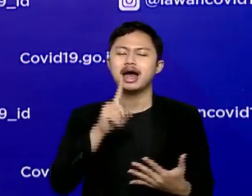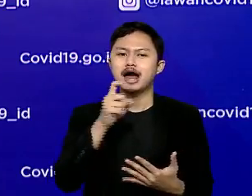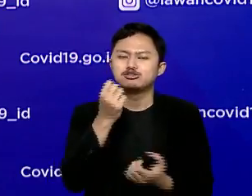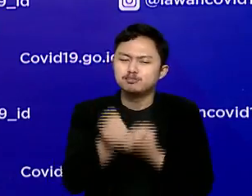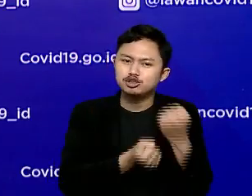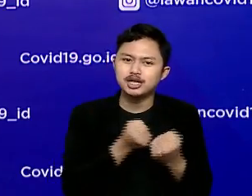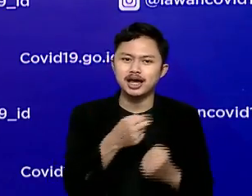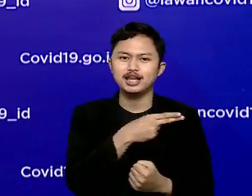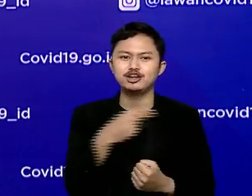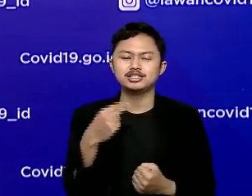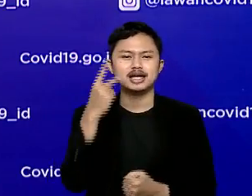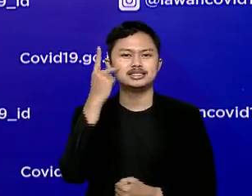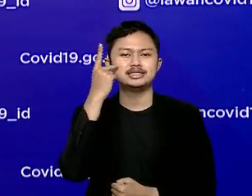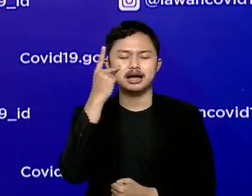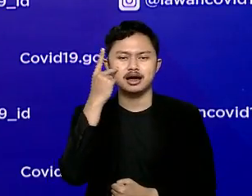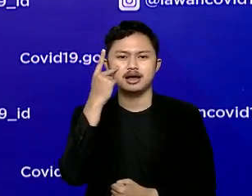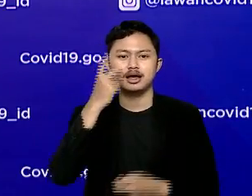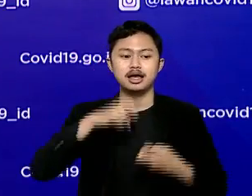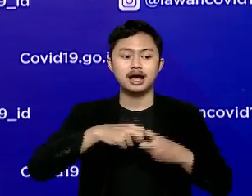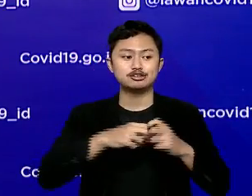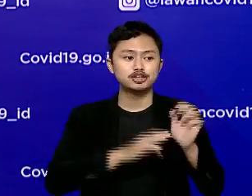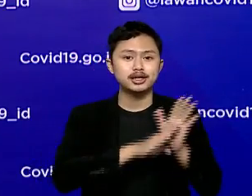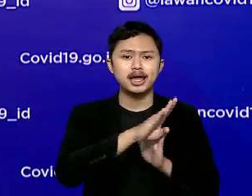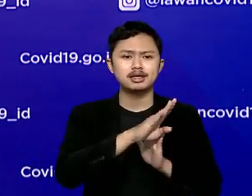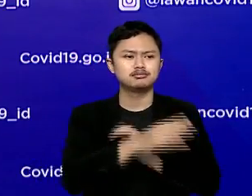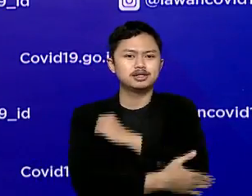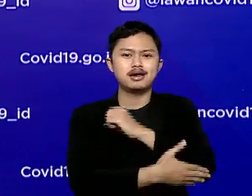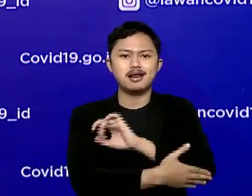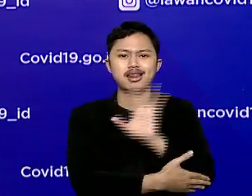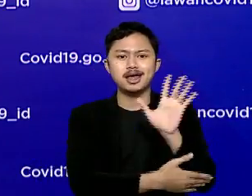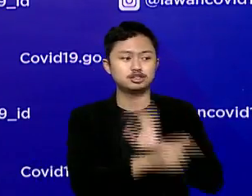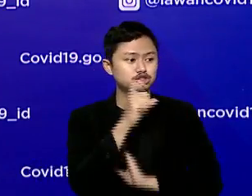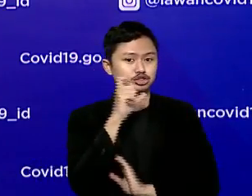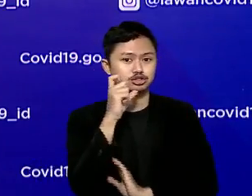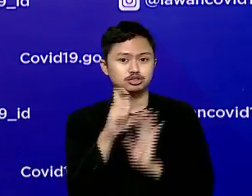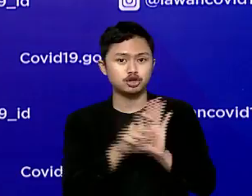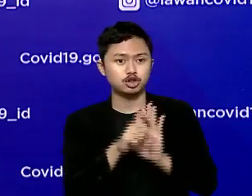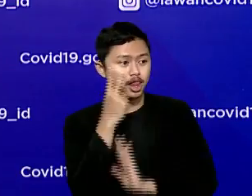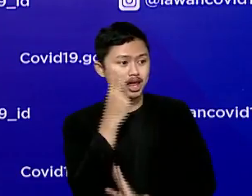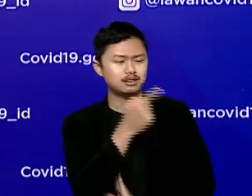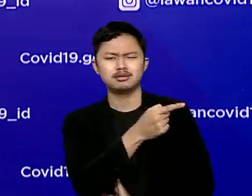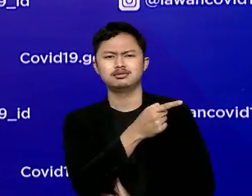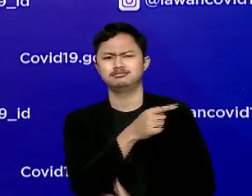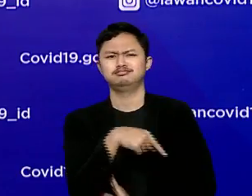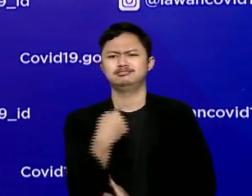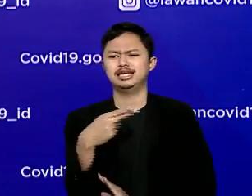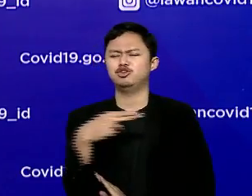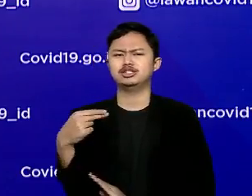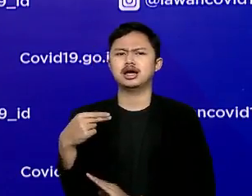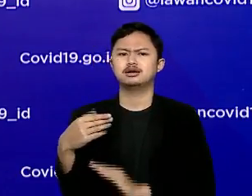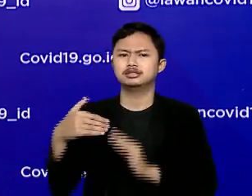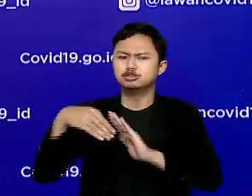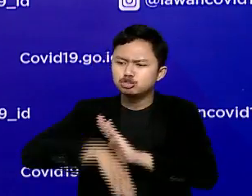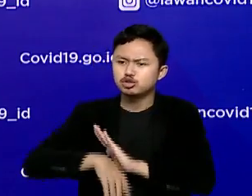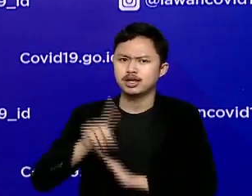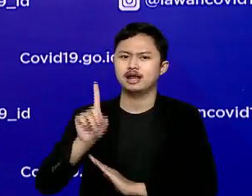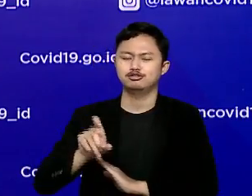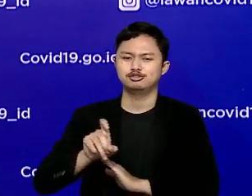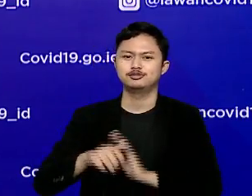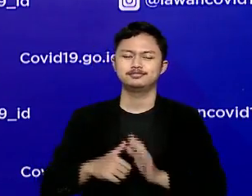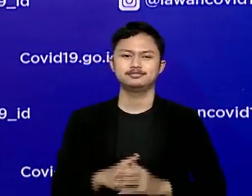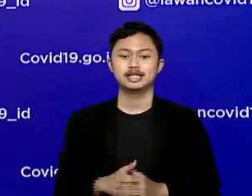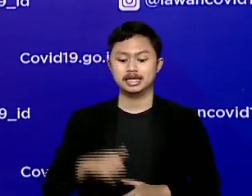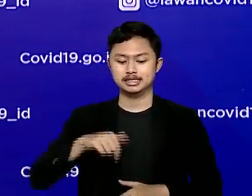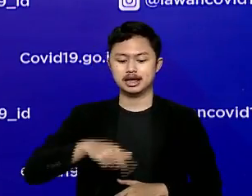kasus di Indonesia tidak meningkat seperti negara-negara lainnya di tengah kondisi yang cukup menantang. Kasus yang sedang